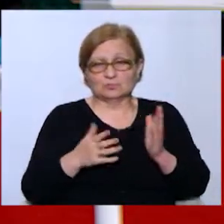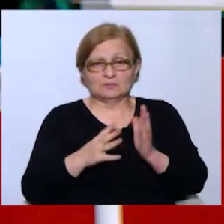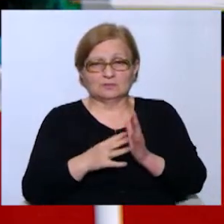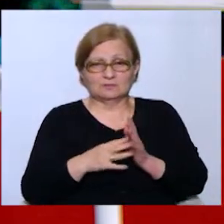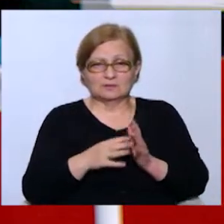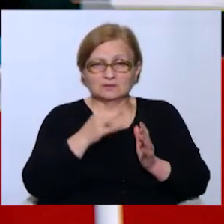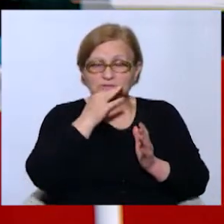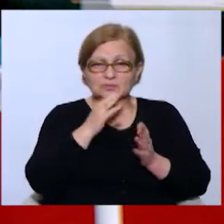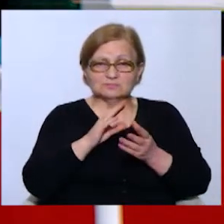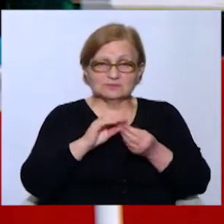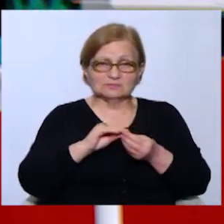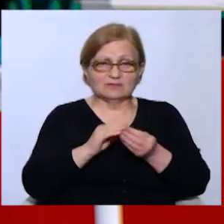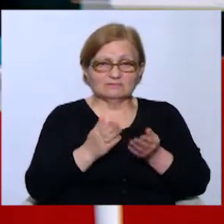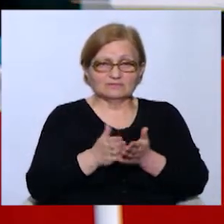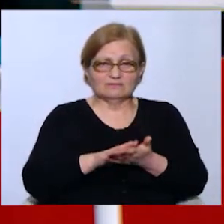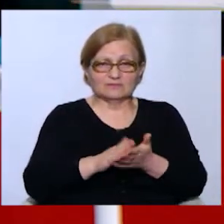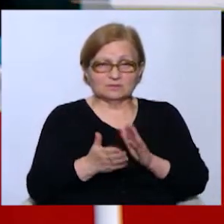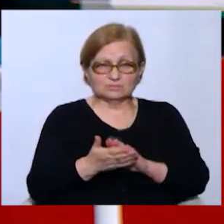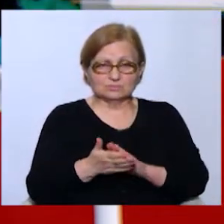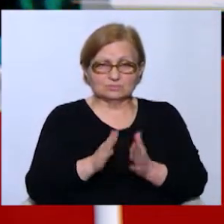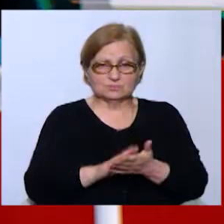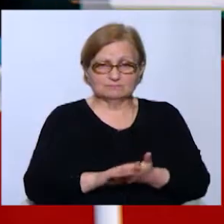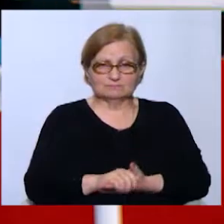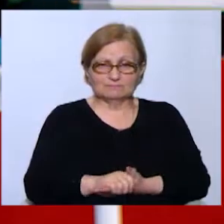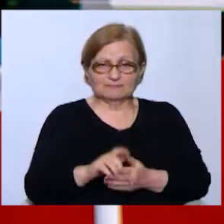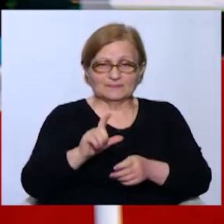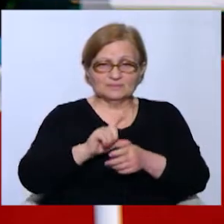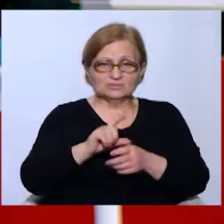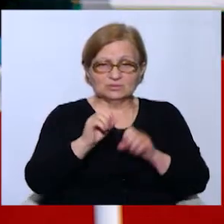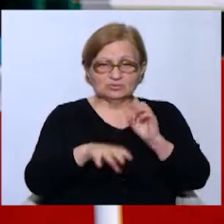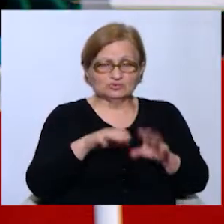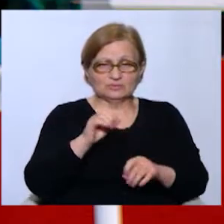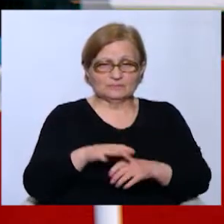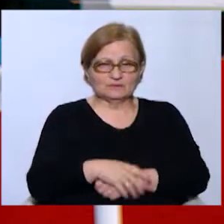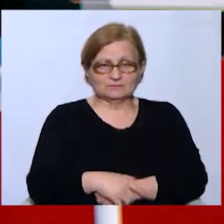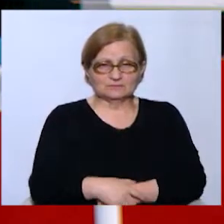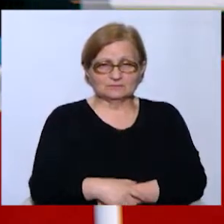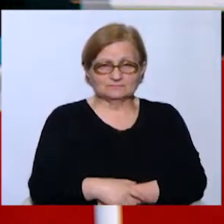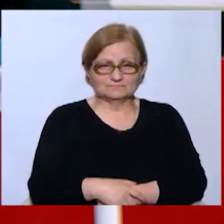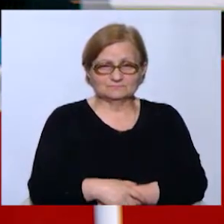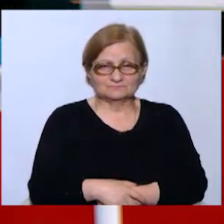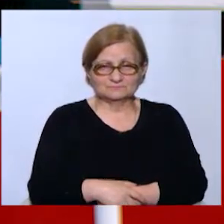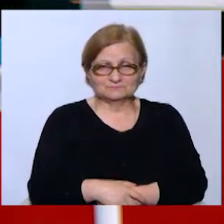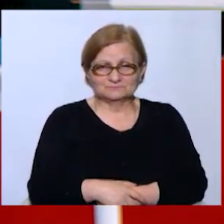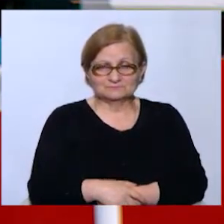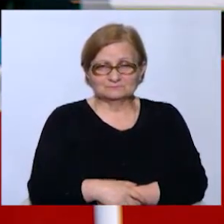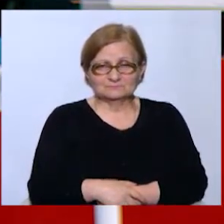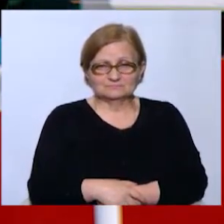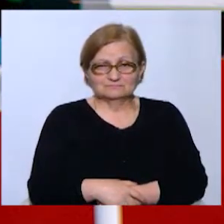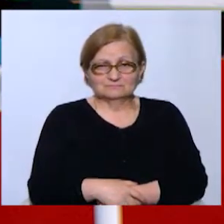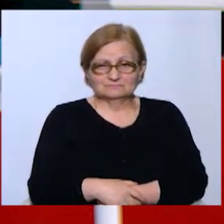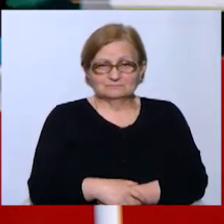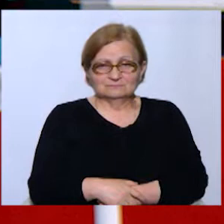შემდეგ დავკეცოთ. აი ასე. და ჭიქაში ჩავყაროთ. აი ასე.